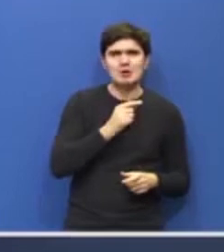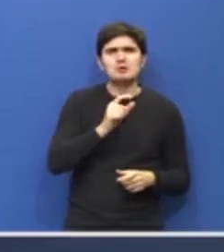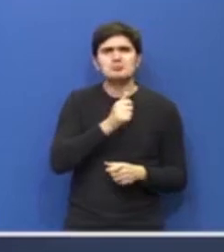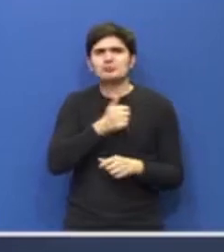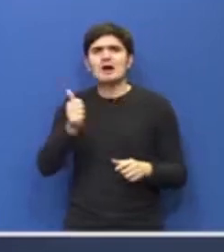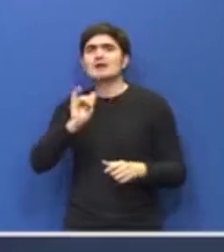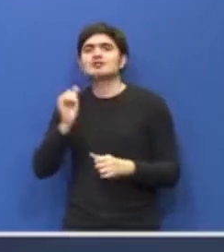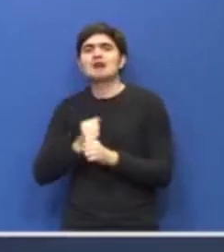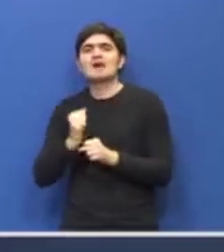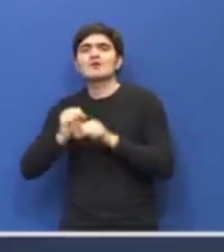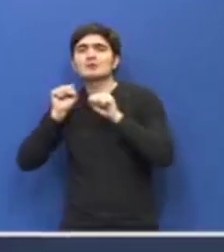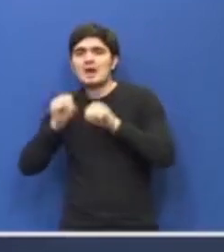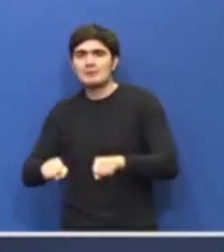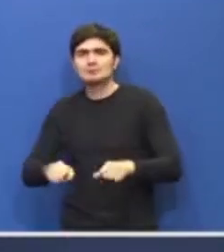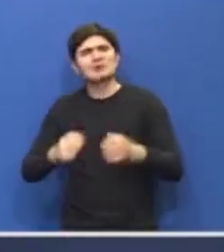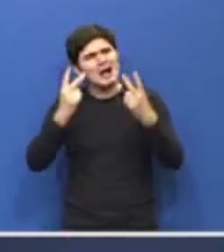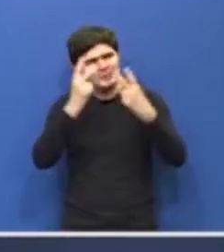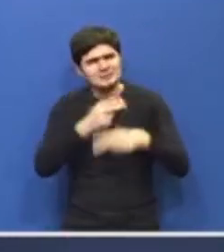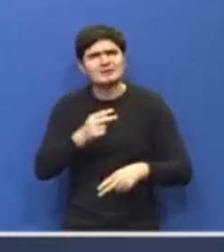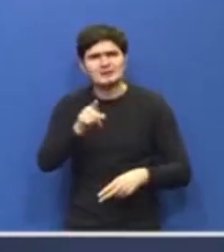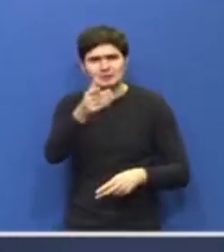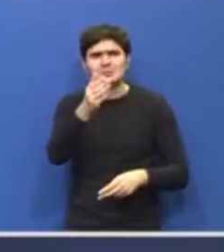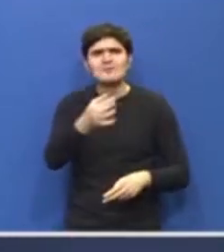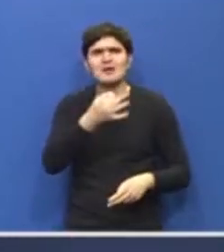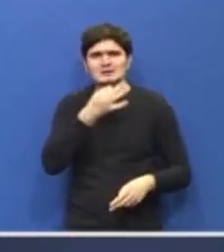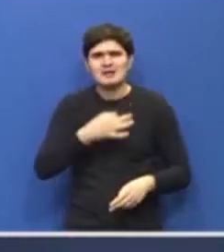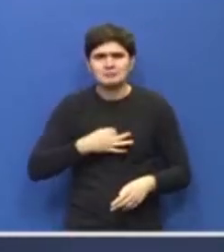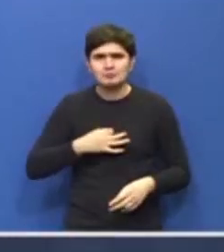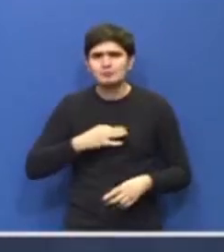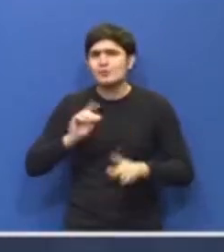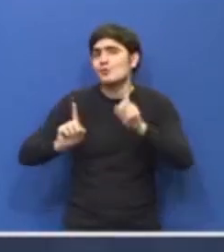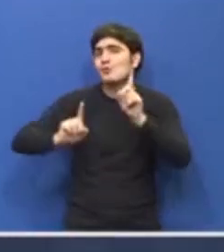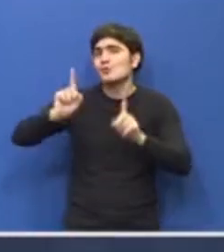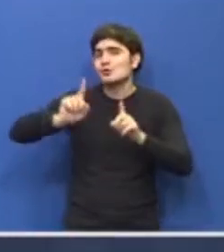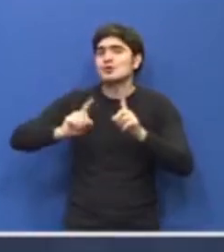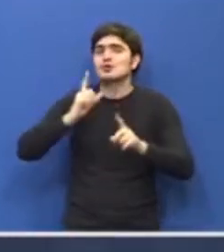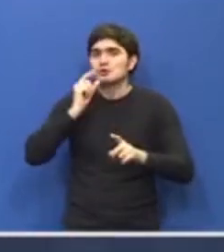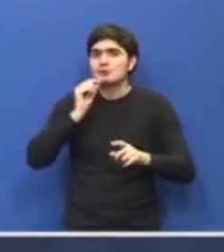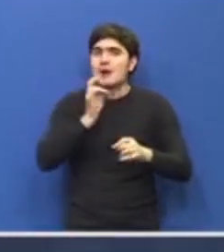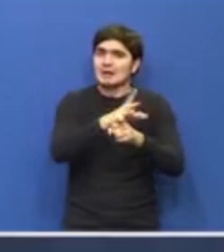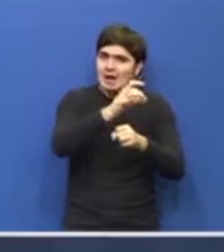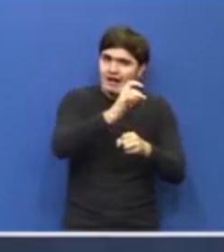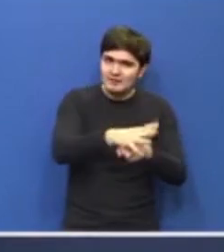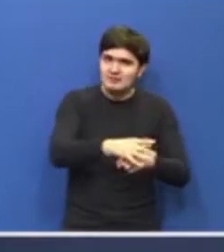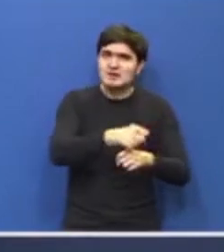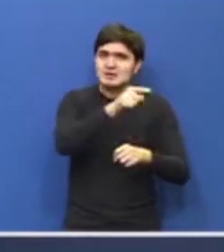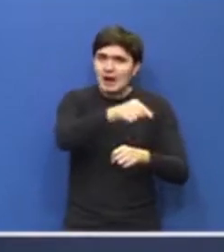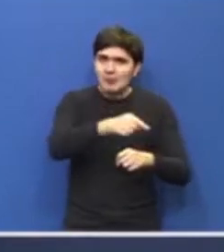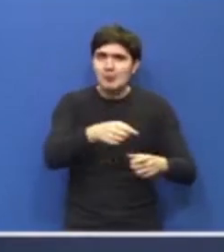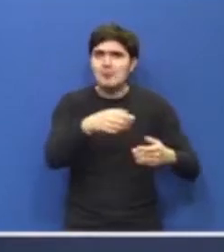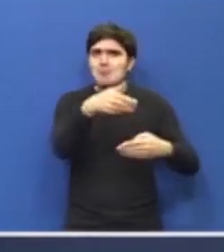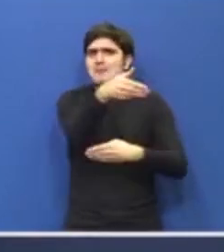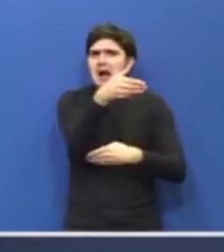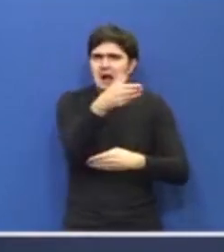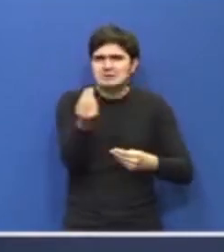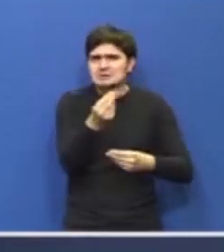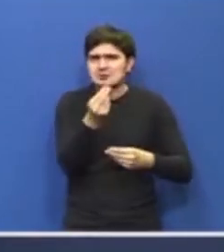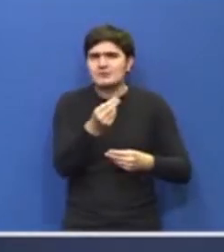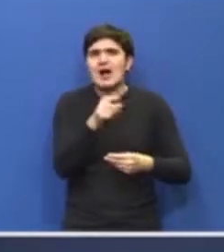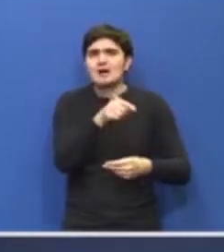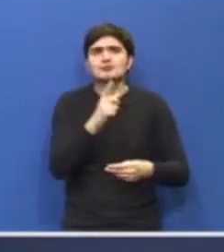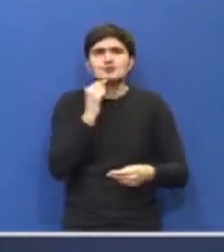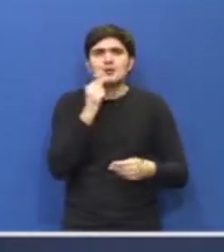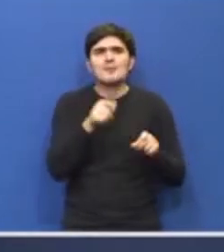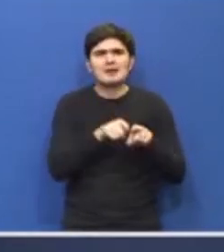sunt abuzatori. Înțeleg, dar acum puțin timp a spus că unii dintre cei care au acolo deschise spații comerciale, li